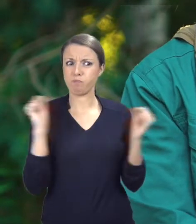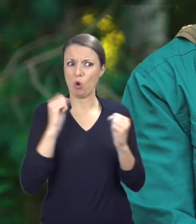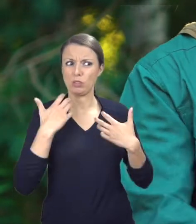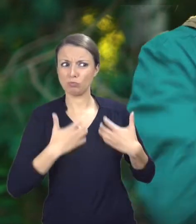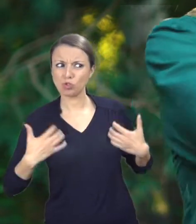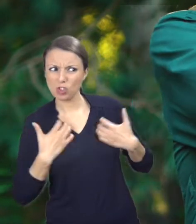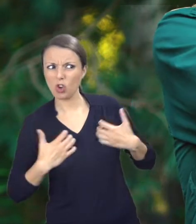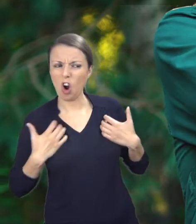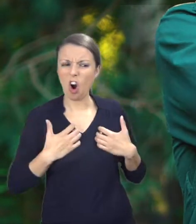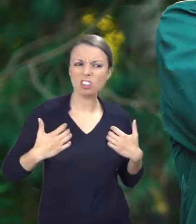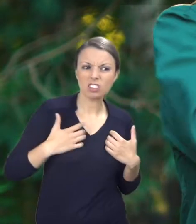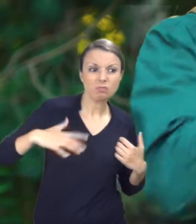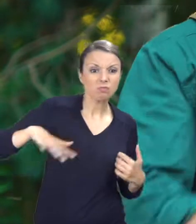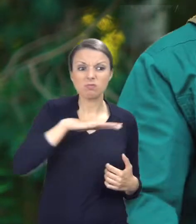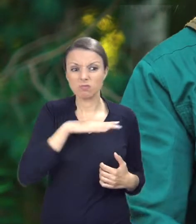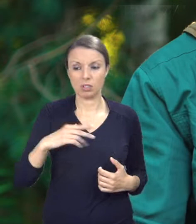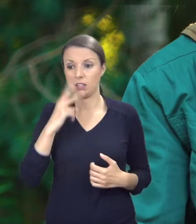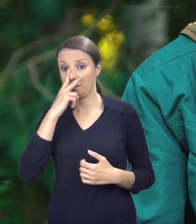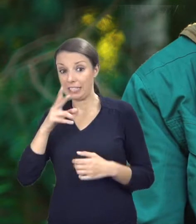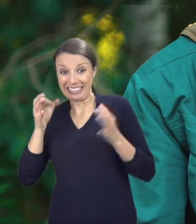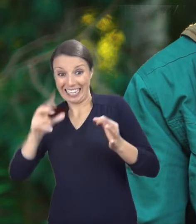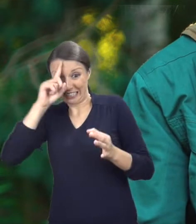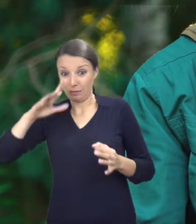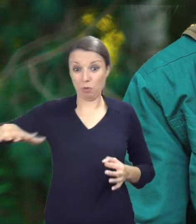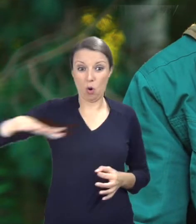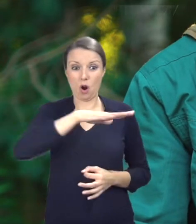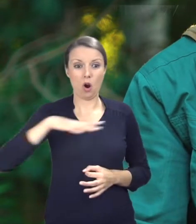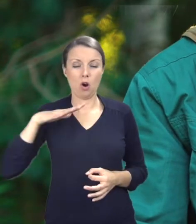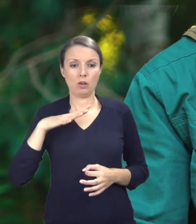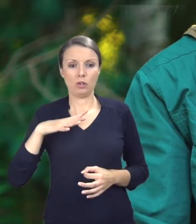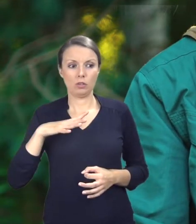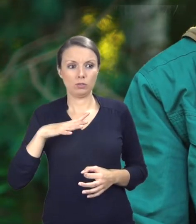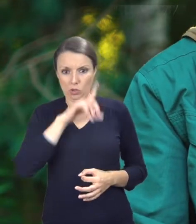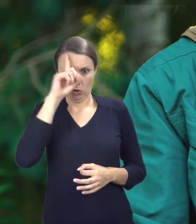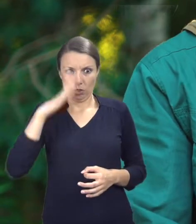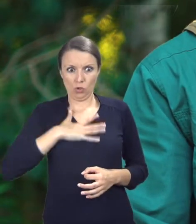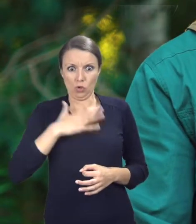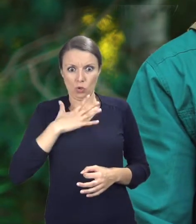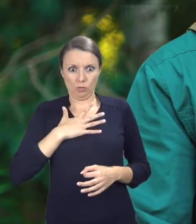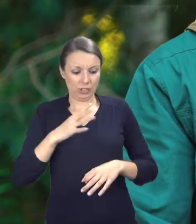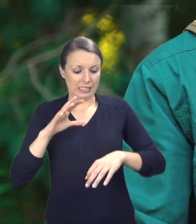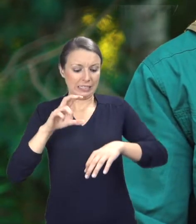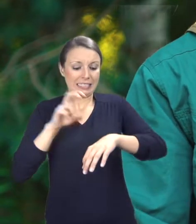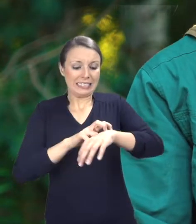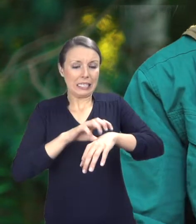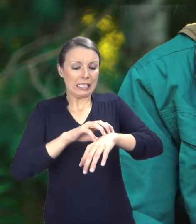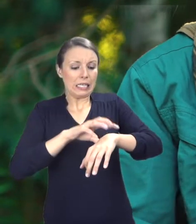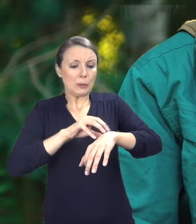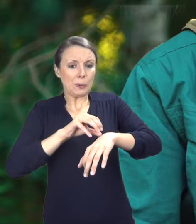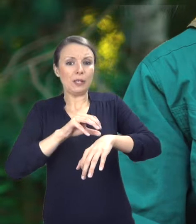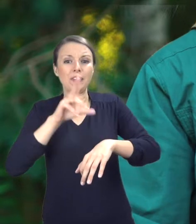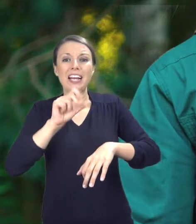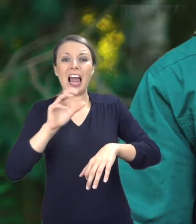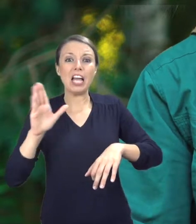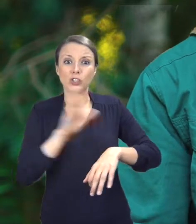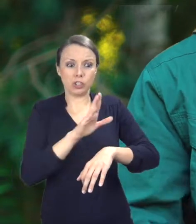współczesne społeczeństwo, na ludzi, którzy mnie otaczają, to taki kleszcz wydaje się śmiertelnym zagrożeniem, prawie jak hipopotam w Afryce, więc